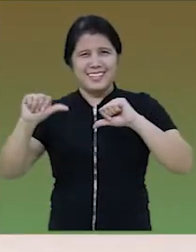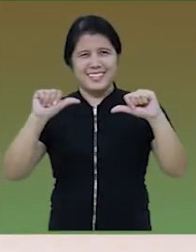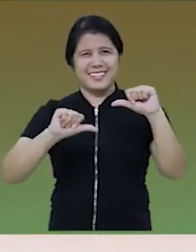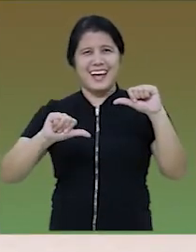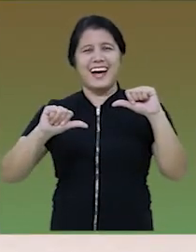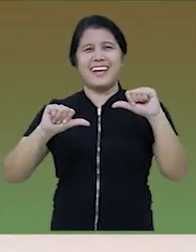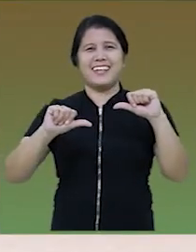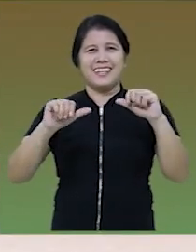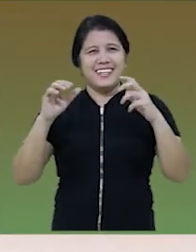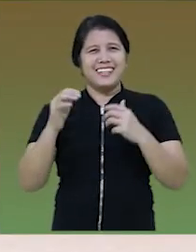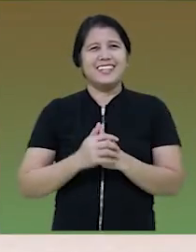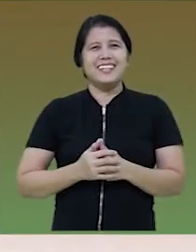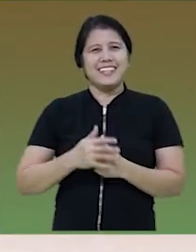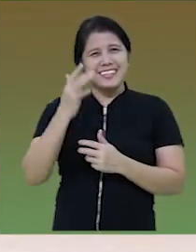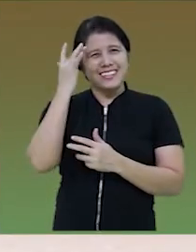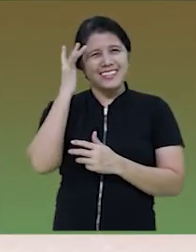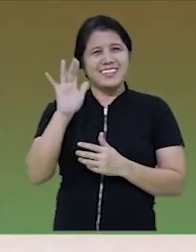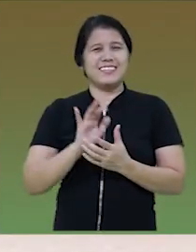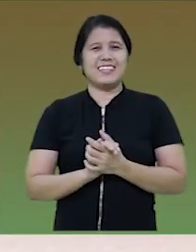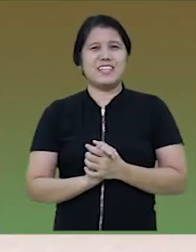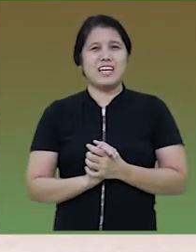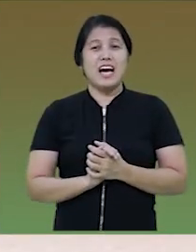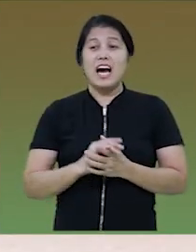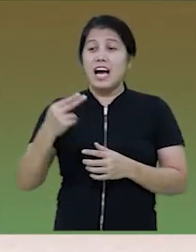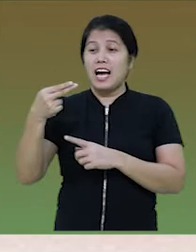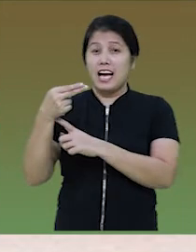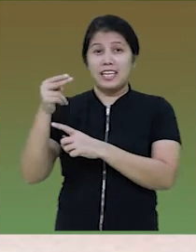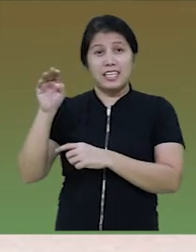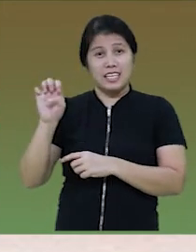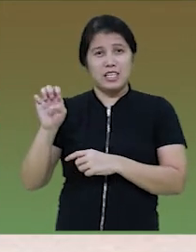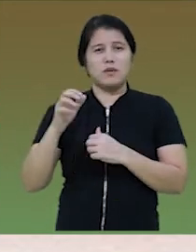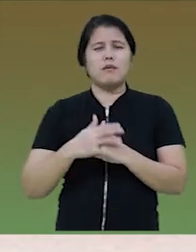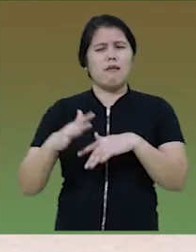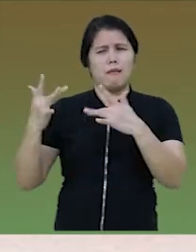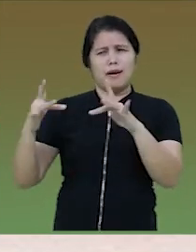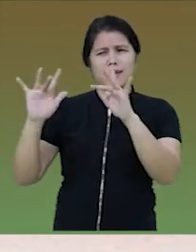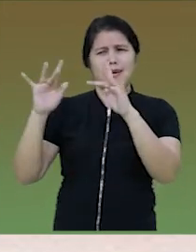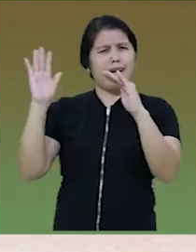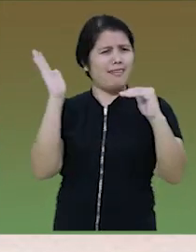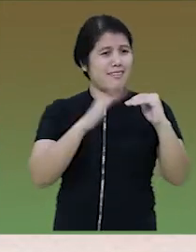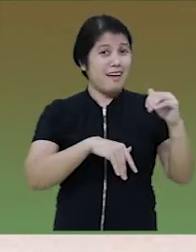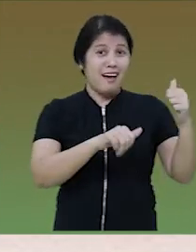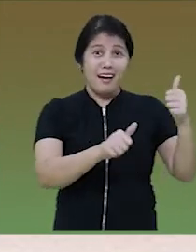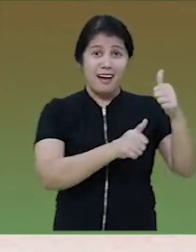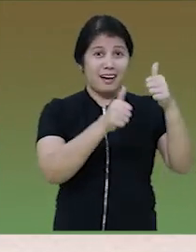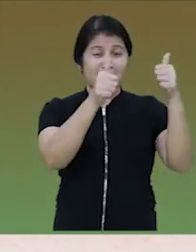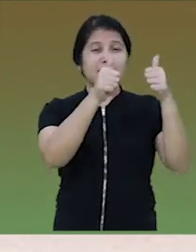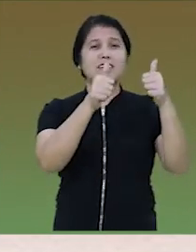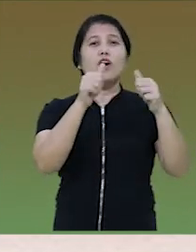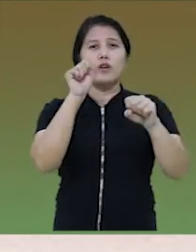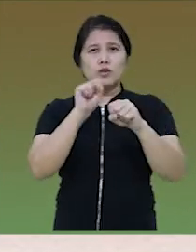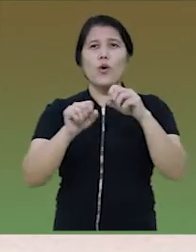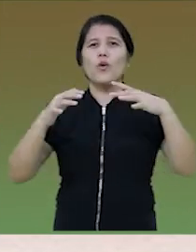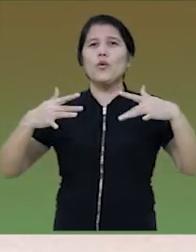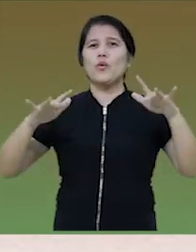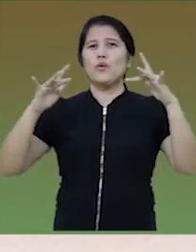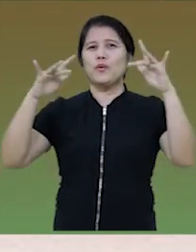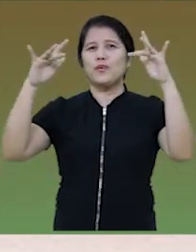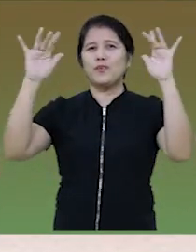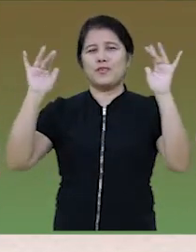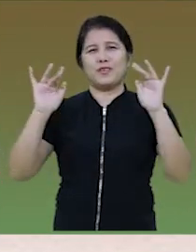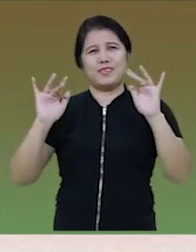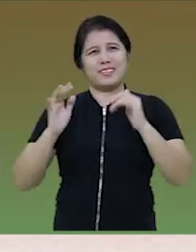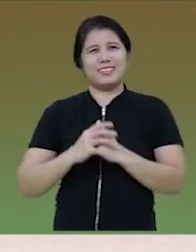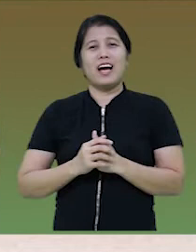Scientific! Ang helium gas ay mas magaan pa sa hangin, kaya't napalulutang nito ang